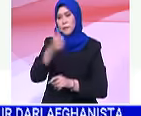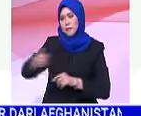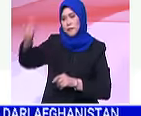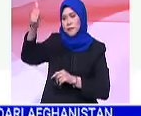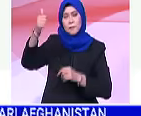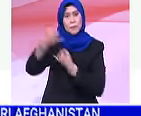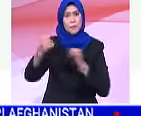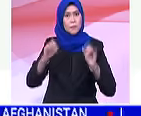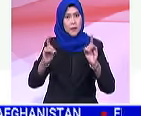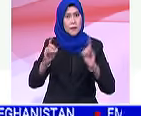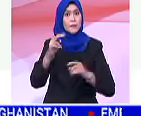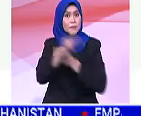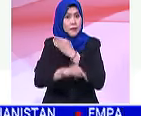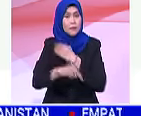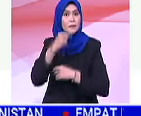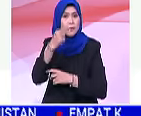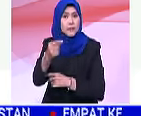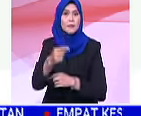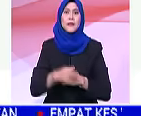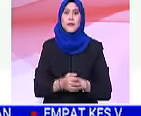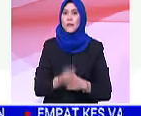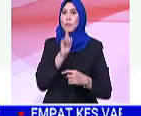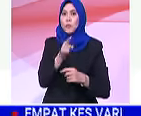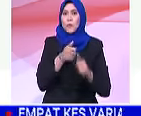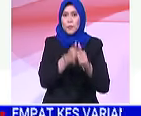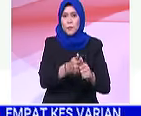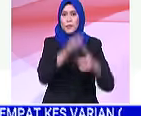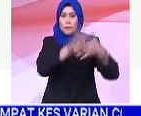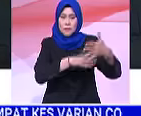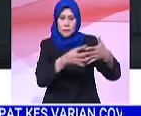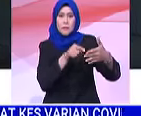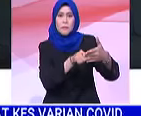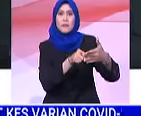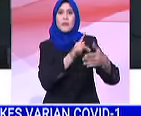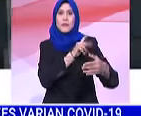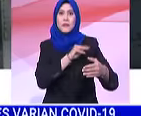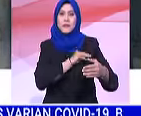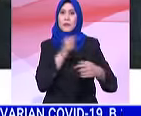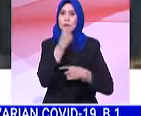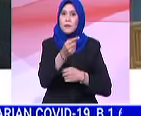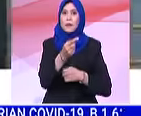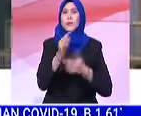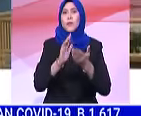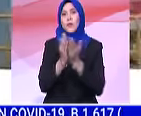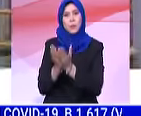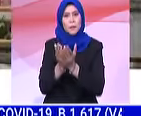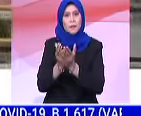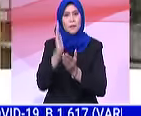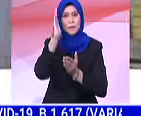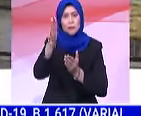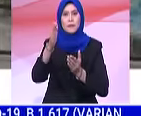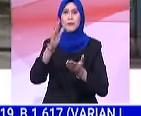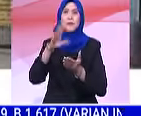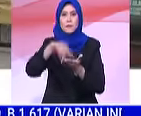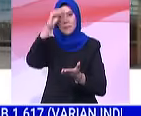Negeri Zulkarnain Fauzi berkata, seperti yang ditetapkan Kementerian Pendidikan, sesi persekolahan akan dilaksanakan secara pengajaran